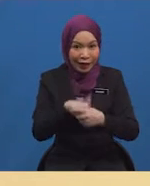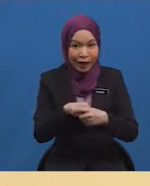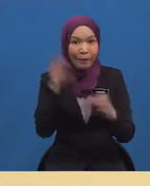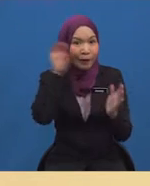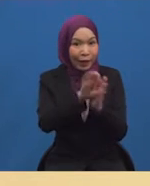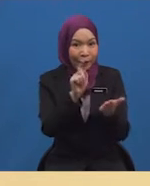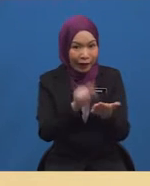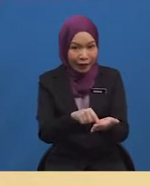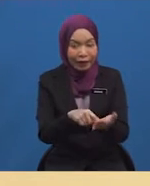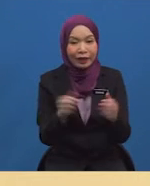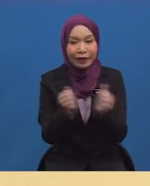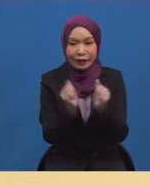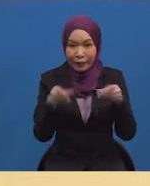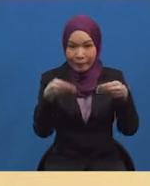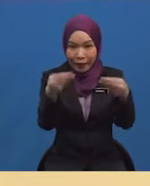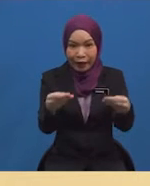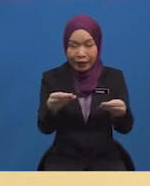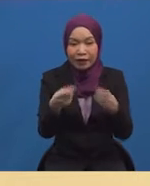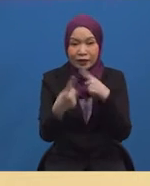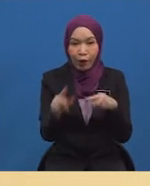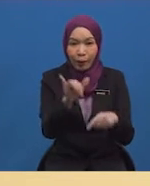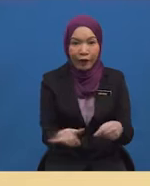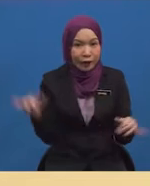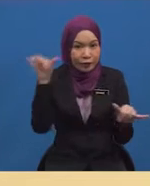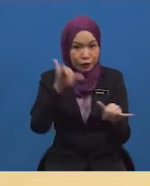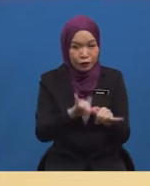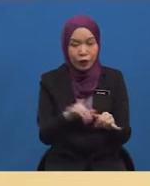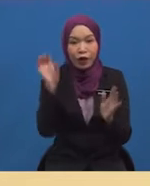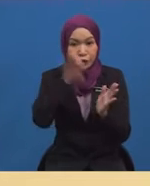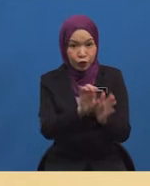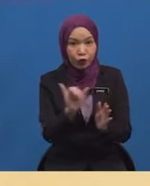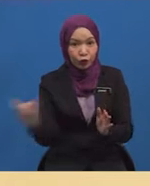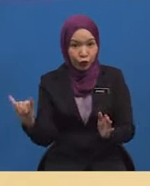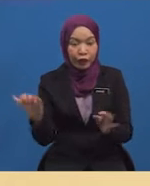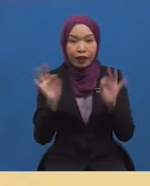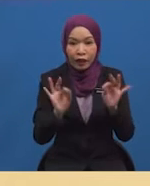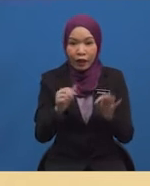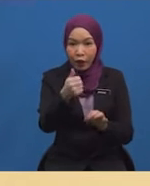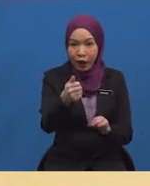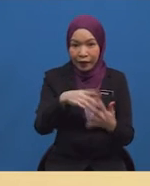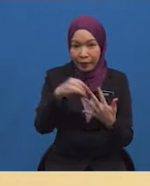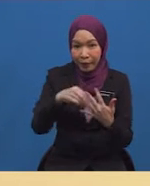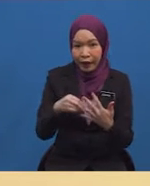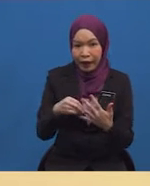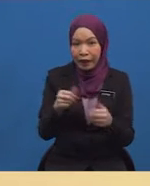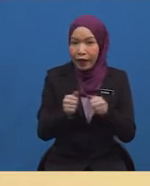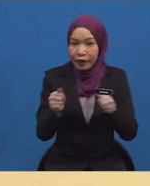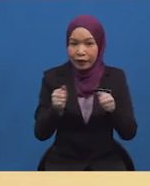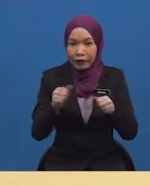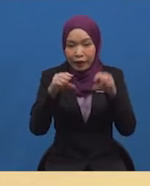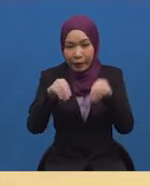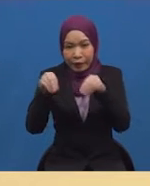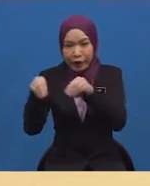dengan memberi alasan yang munasabah. Contoh, sekiranya anda memilih kegiatan